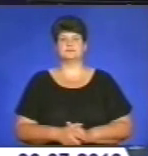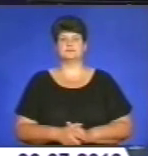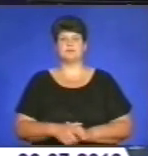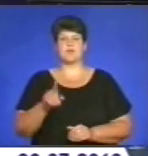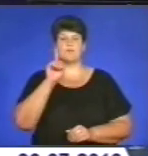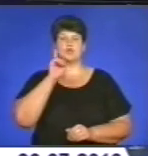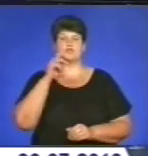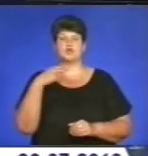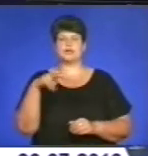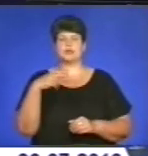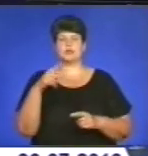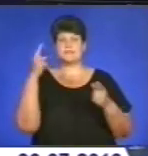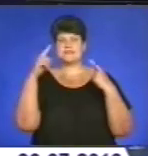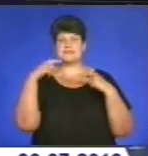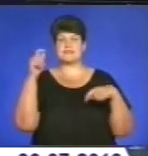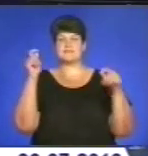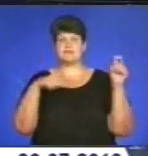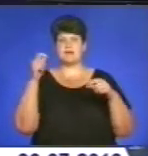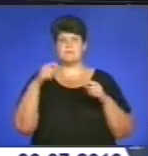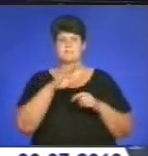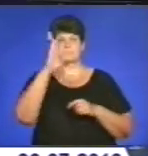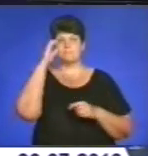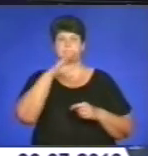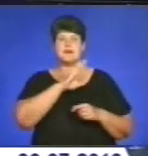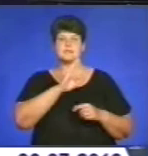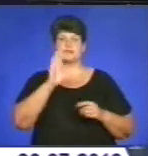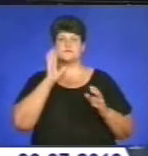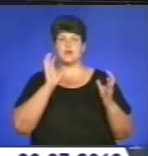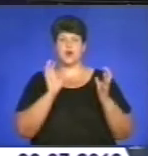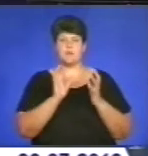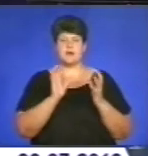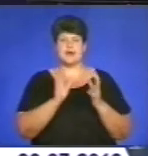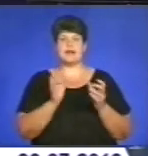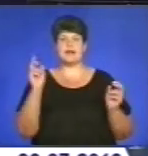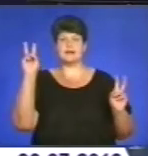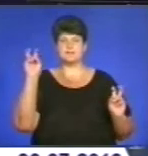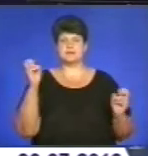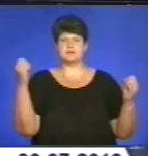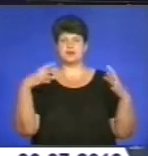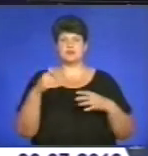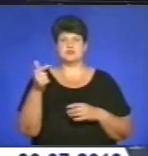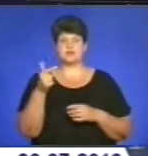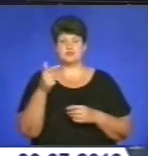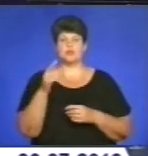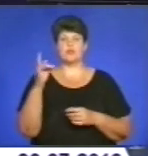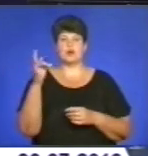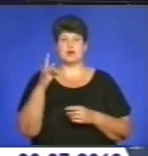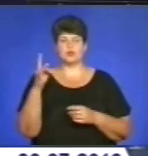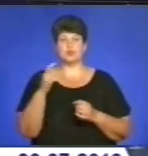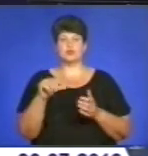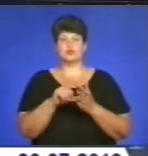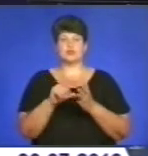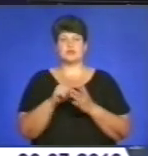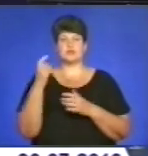Молодіжний літературно-мистецький фестиваль «Батьківські обереги» зібрав у селі Старий Ниж Бірок Гусятинського району учасників та гостей з